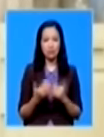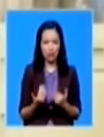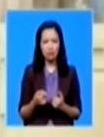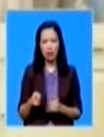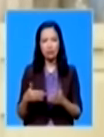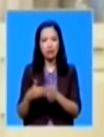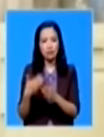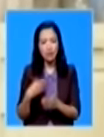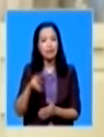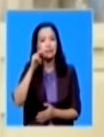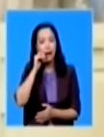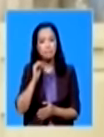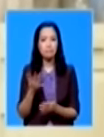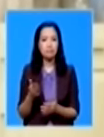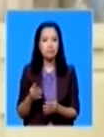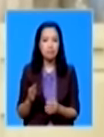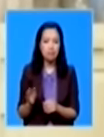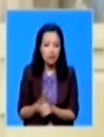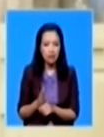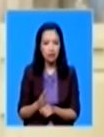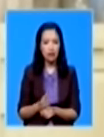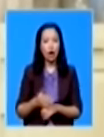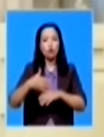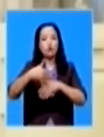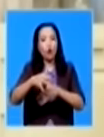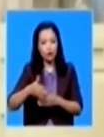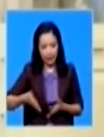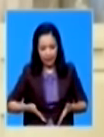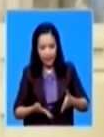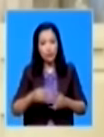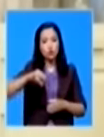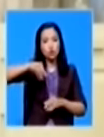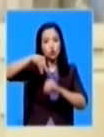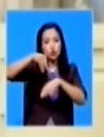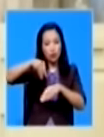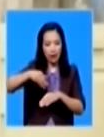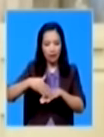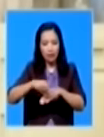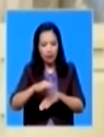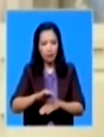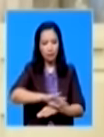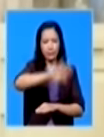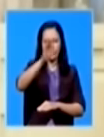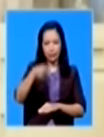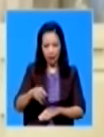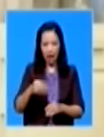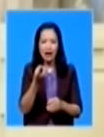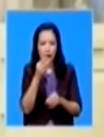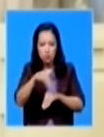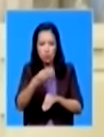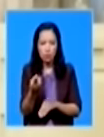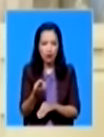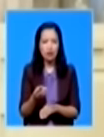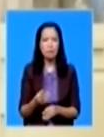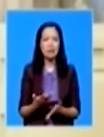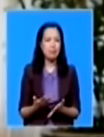ม่ได้เพราะน้ำยังไม่ถึงมันอยู่นอกเขตชลประทานยังไงก็ไปไม่ถึงแน่เพราะพื้นที่มันสูงบางพื้นที่กับปลูกก็นี่ไม่ได้ปลูกข้าวไม่ได้ปลูกข้าวเล็กน้อยเขาฝืนขึ้น